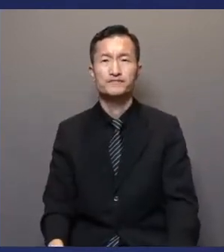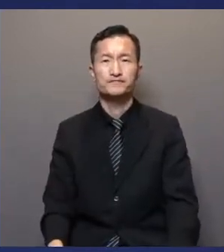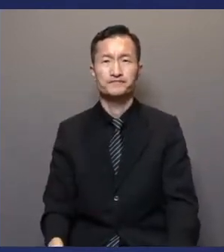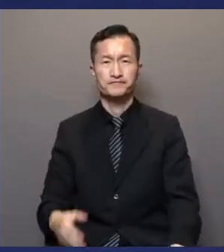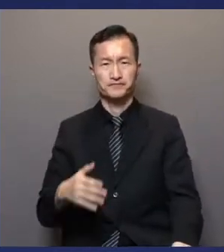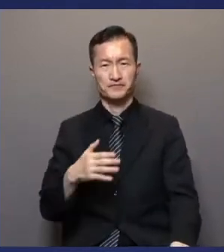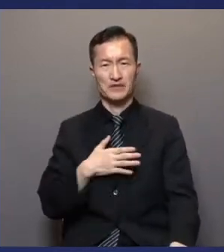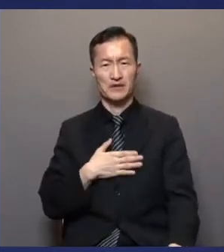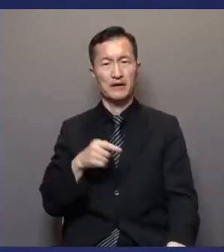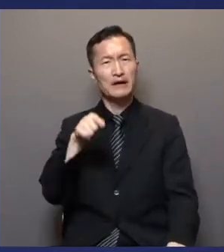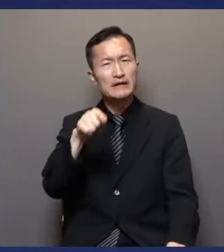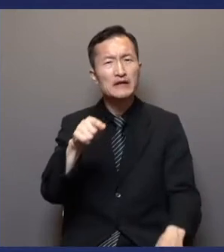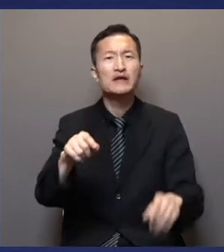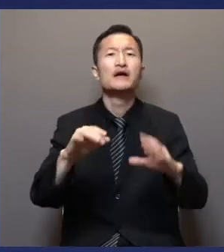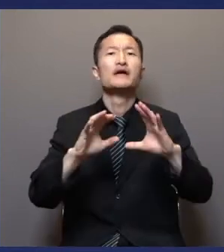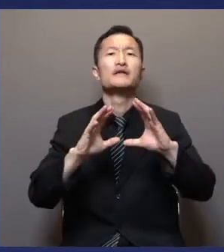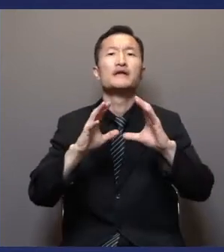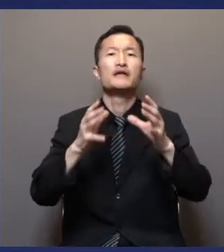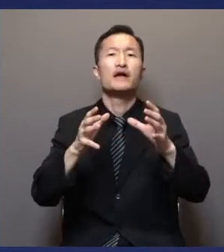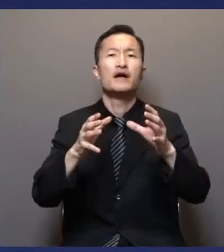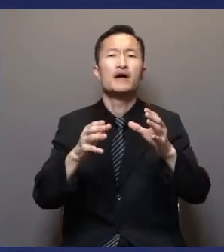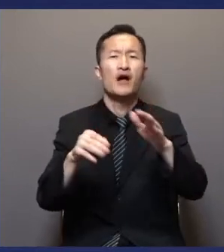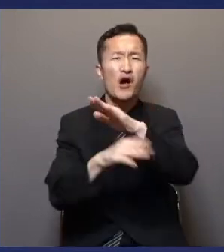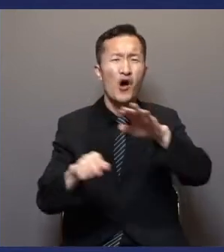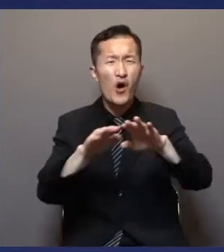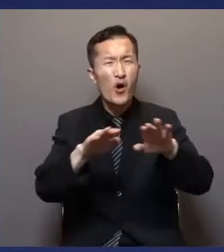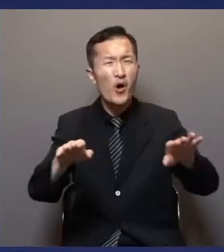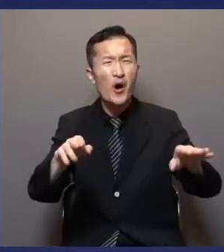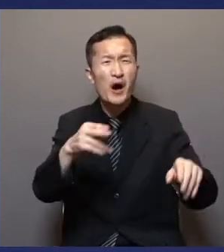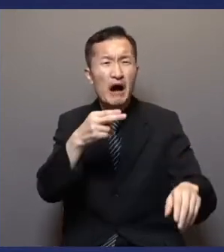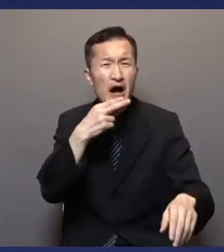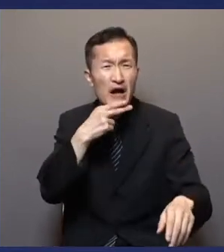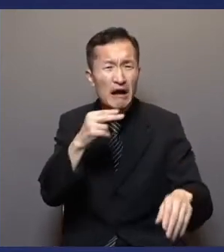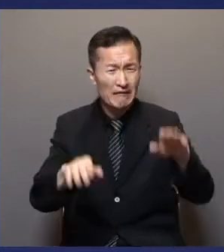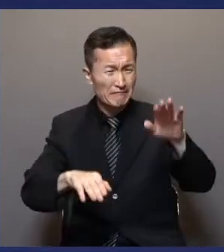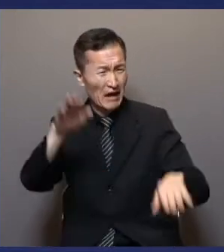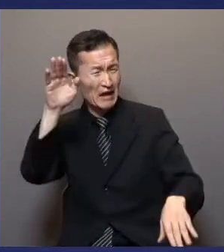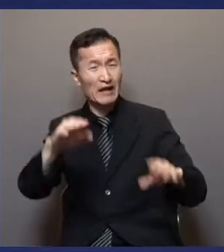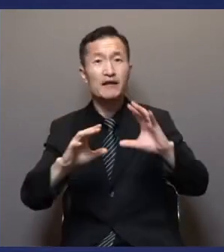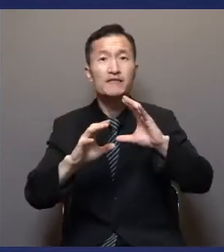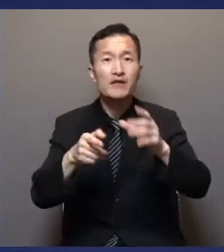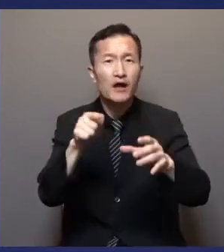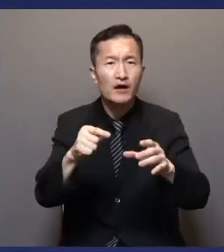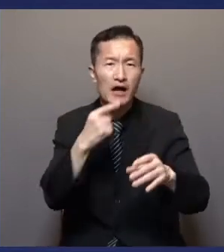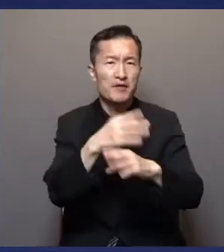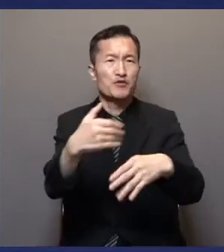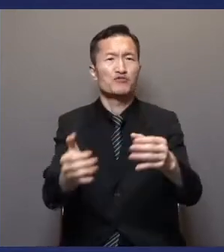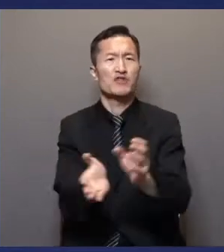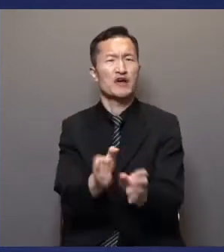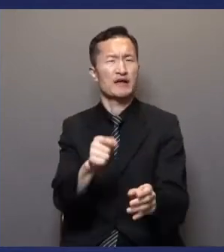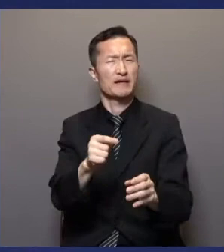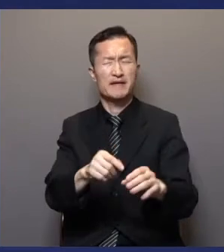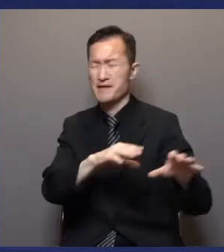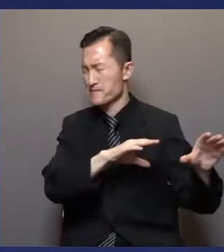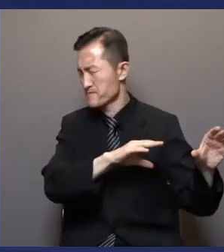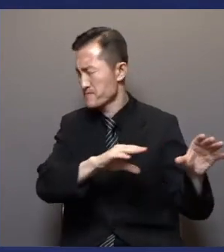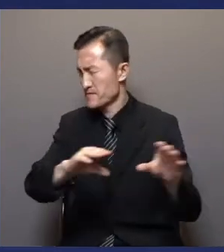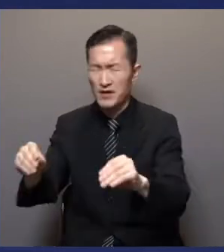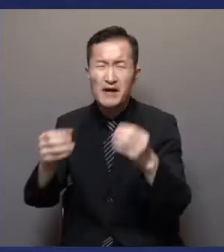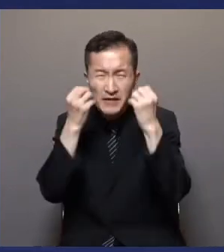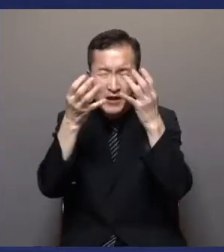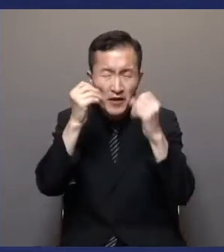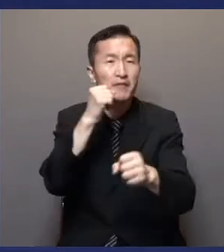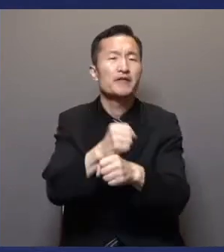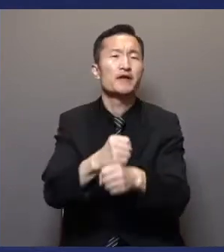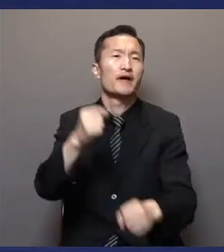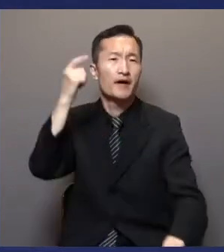저는 이런 세상, 불공정과 불평등이 만연한 사회를 우리 민주당이 끝내야 된다고 생각합니다. 여러분, 내가